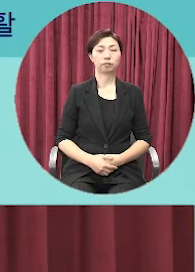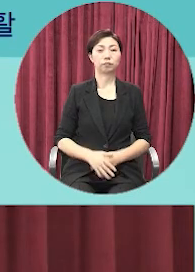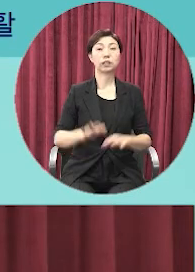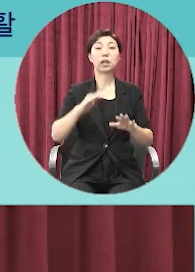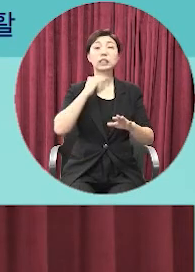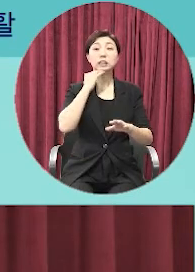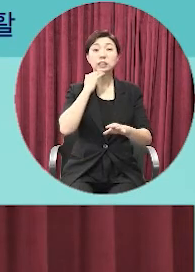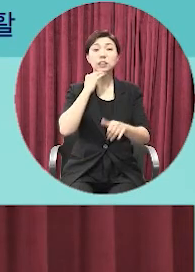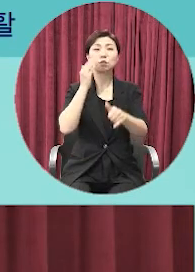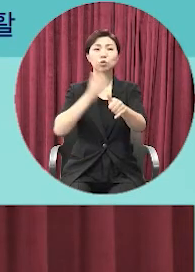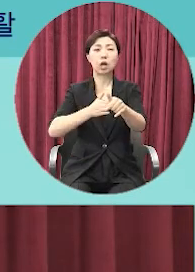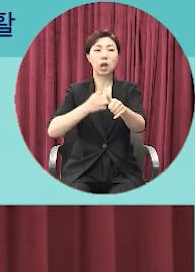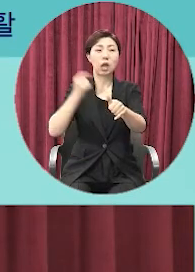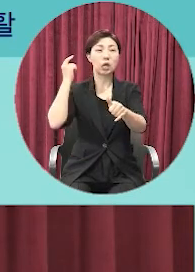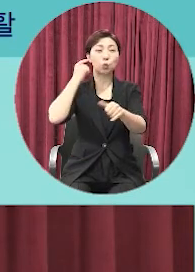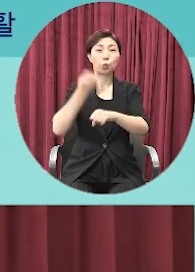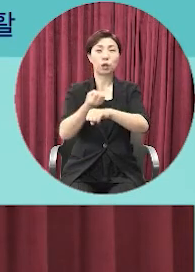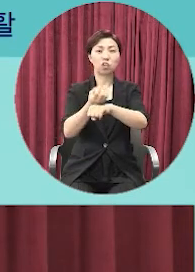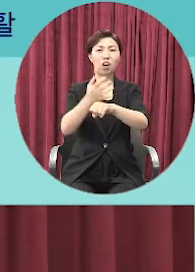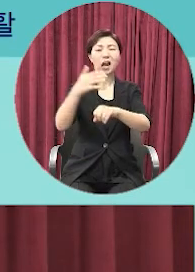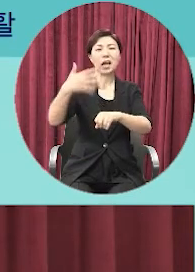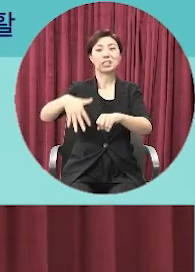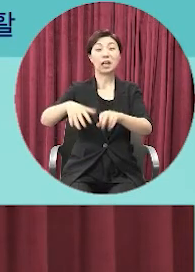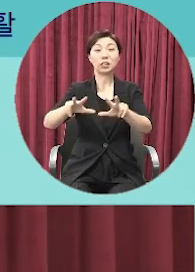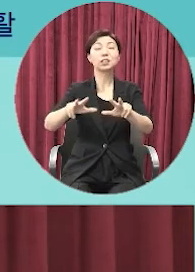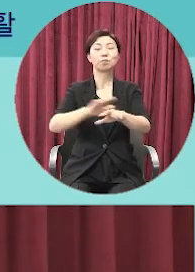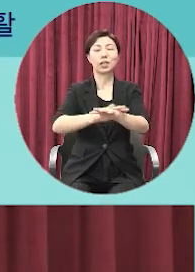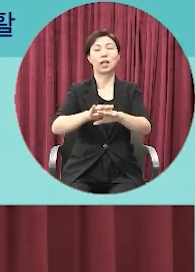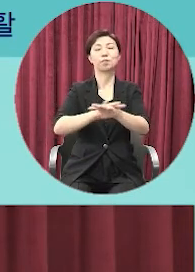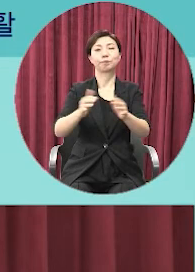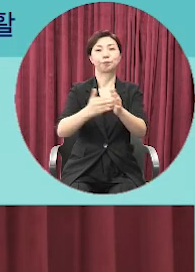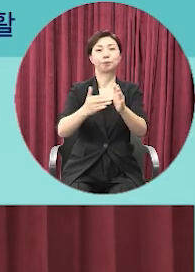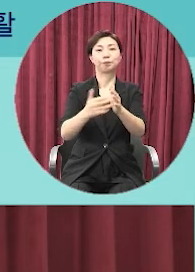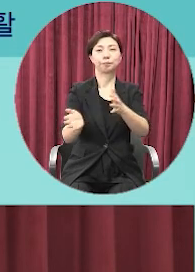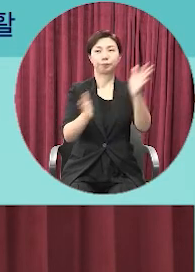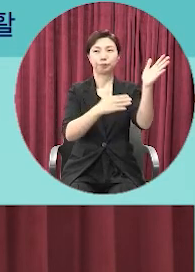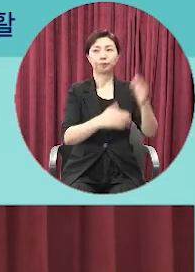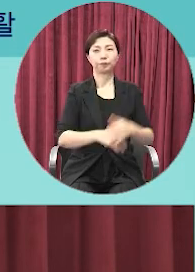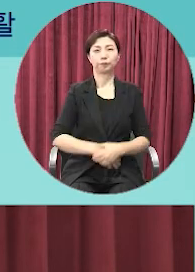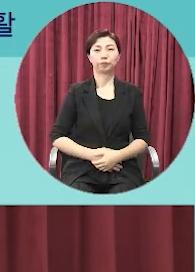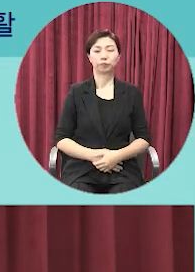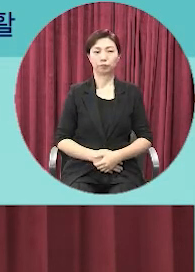잠깐만요. 구유리 교수님 소리가 송출이 안 돼. 네네. 네, 잘 들린다 이제. 제가, 네. 네네네.